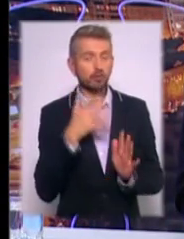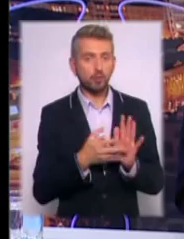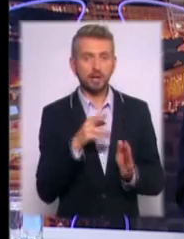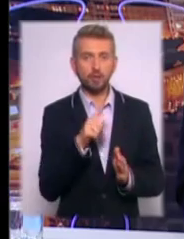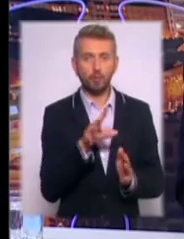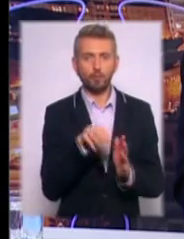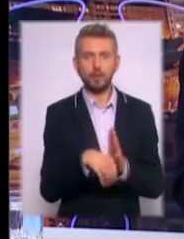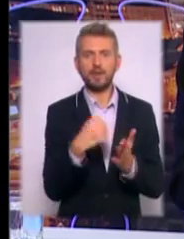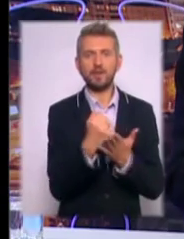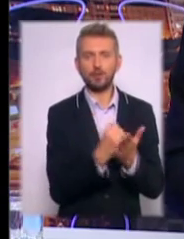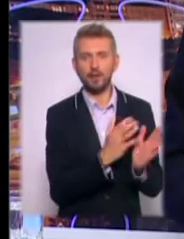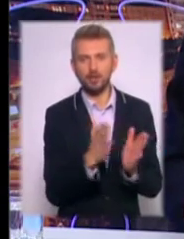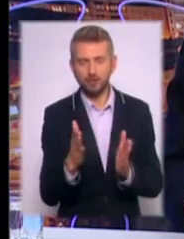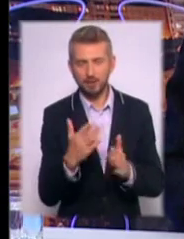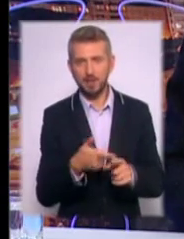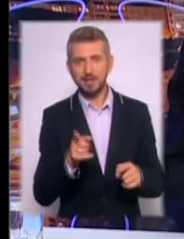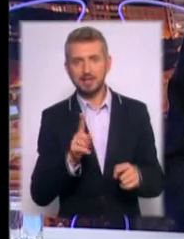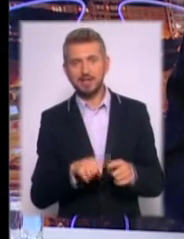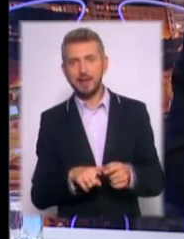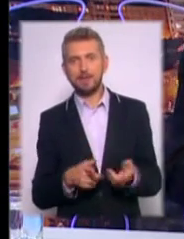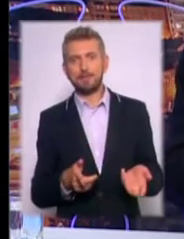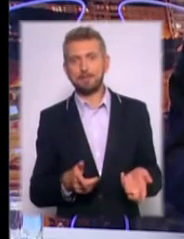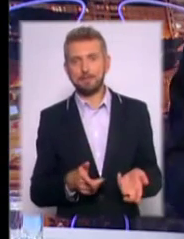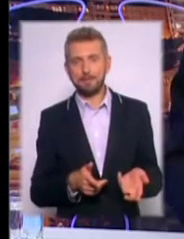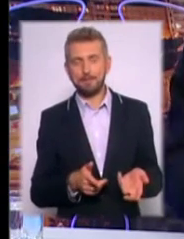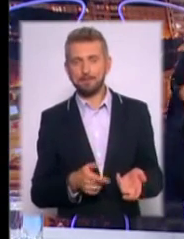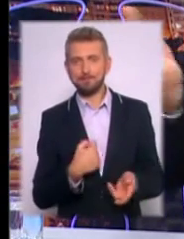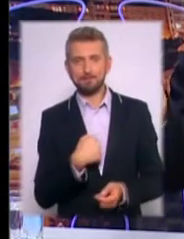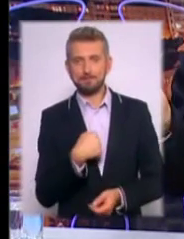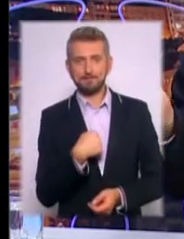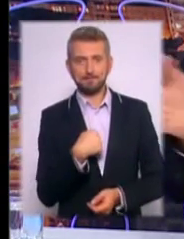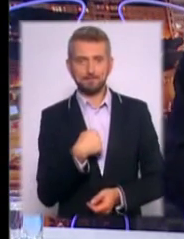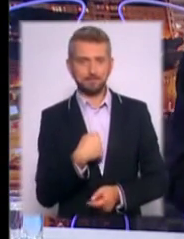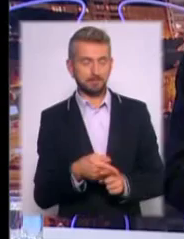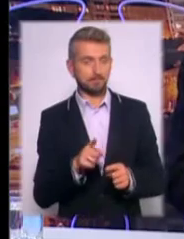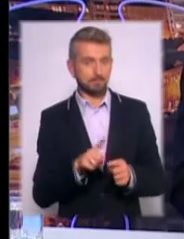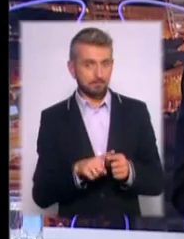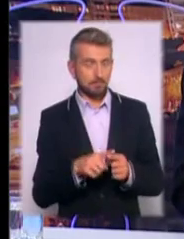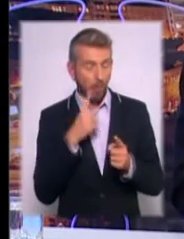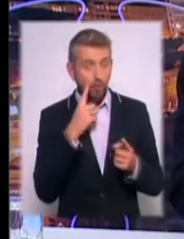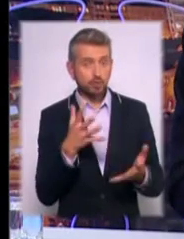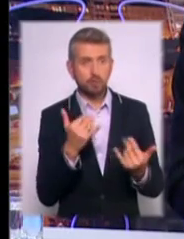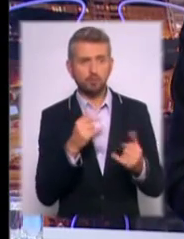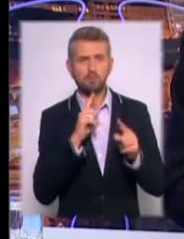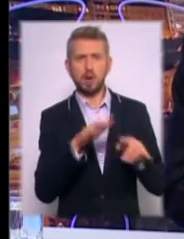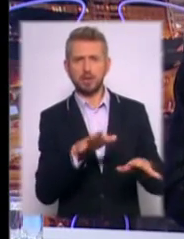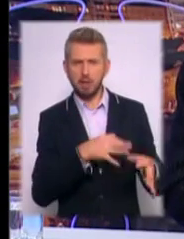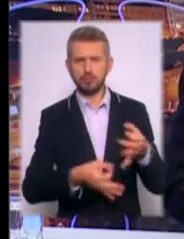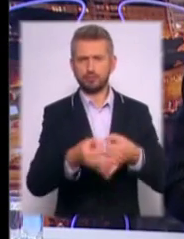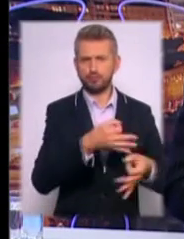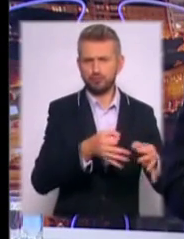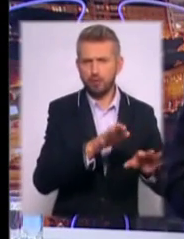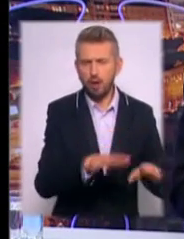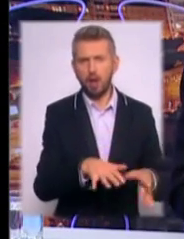режими. Це, так би мовити, я знов таки, це очевидно йдуть дискусії в парламенті, очевидно силові структури